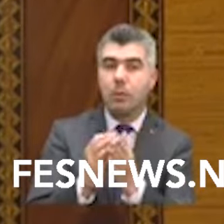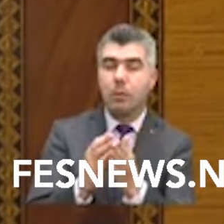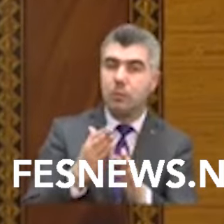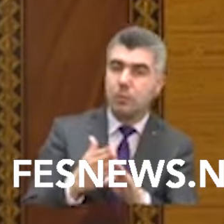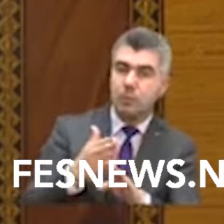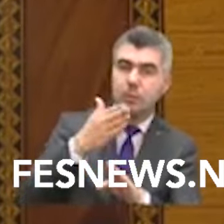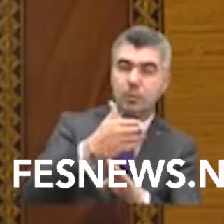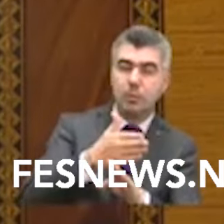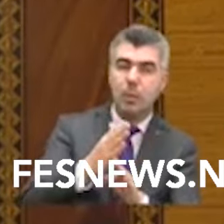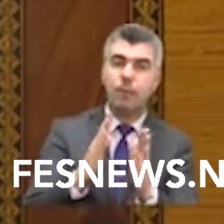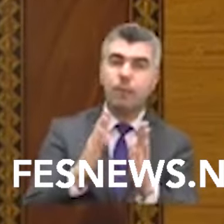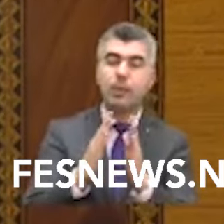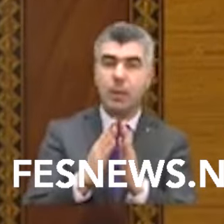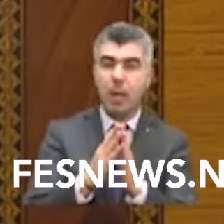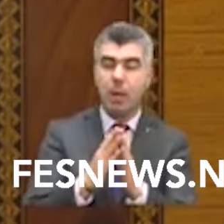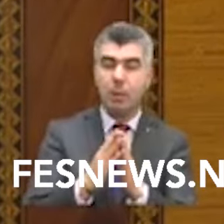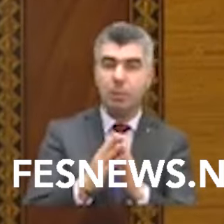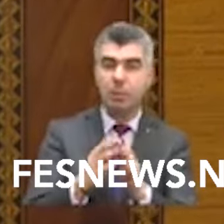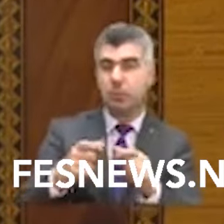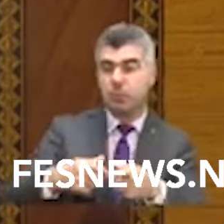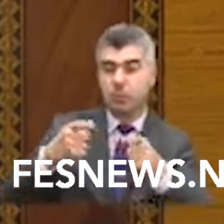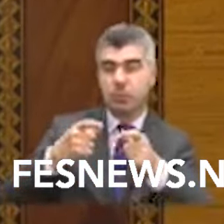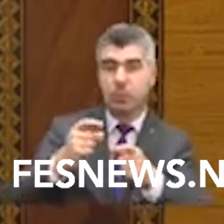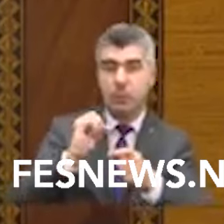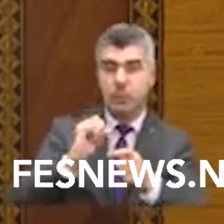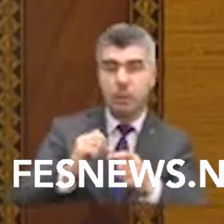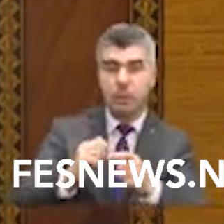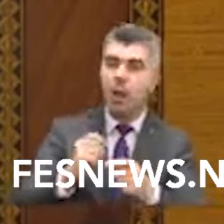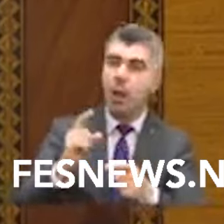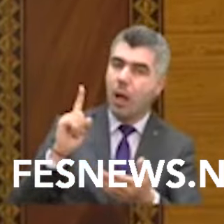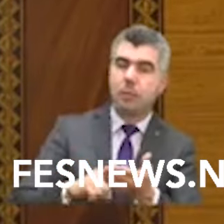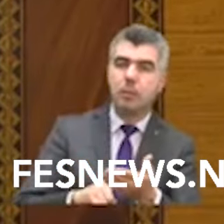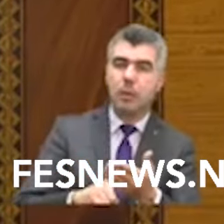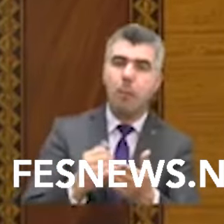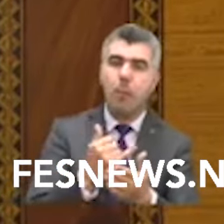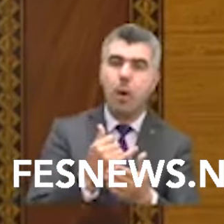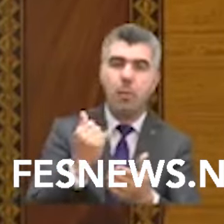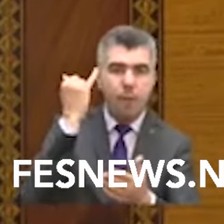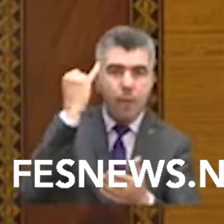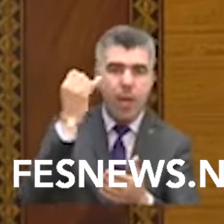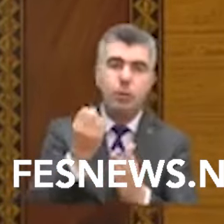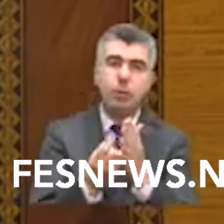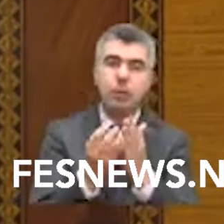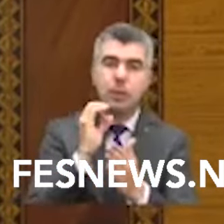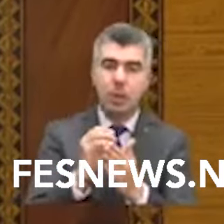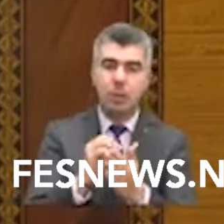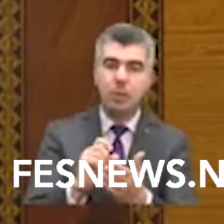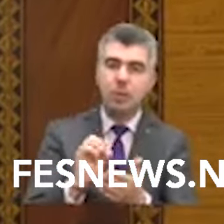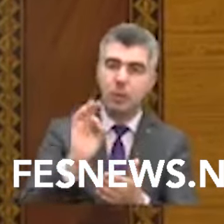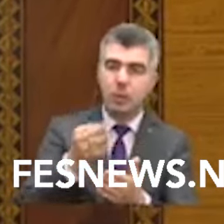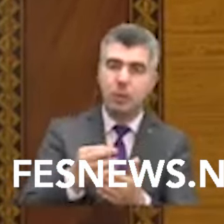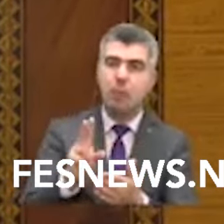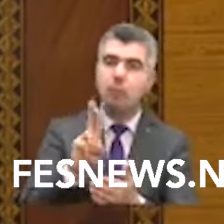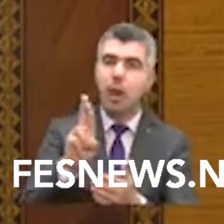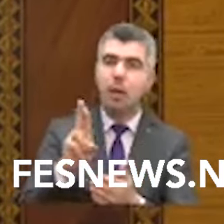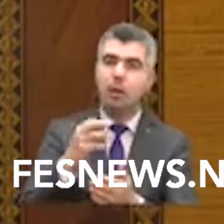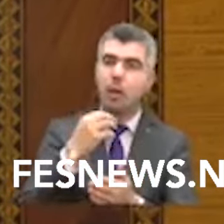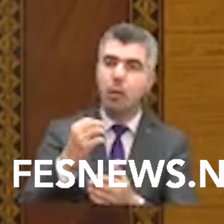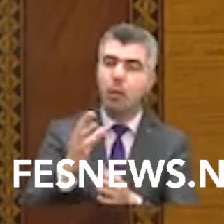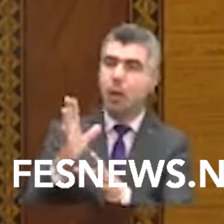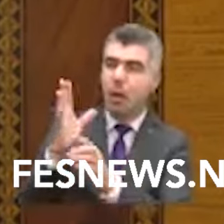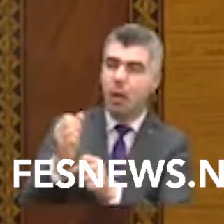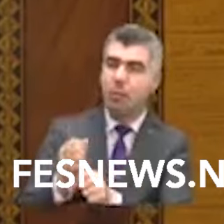للولوج للسكن اللائق خصها يمكن نفس جديد وتصور جديد، وذلك تنفيذا للتعليمات